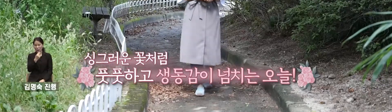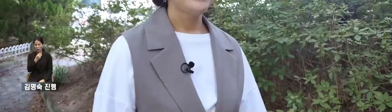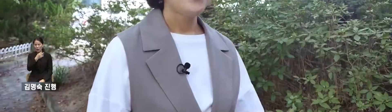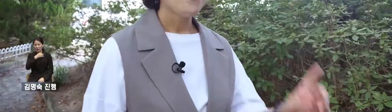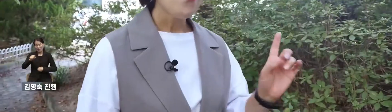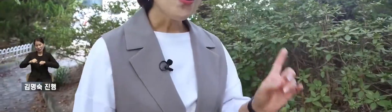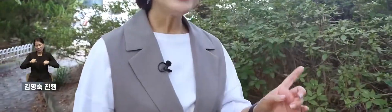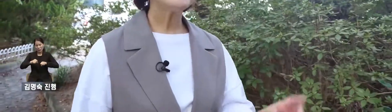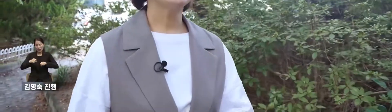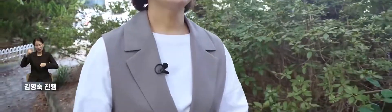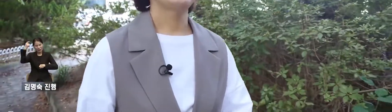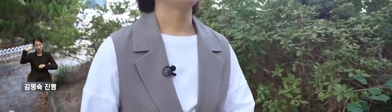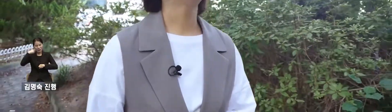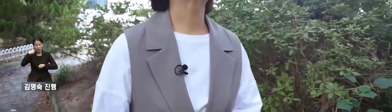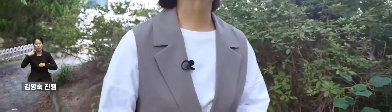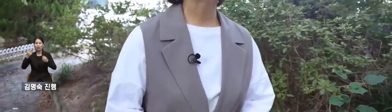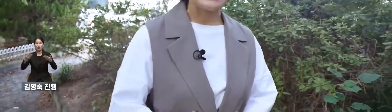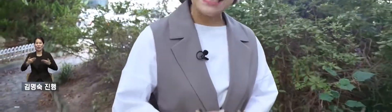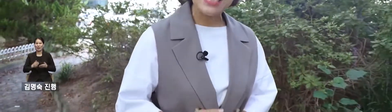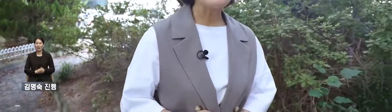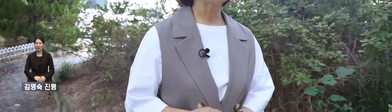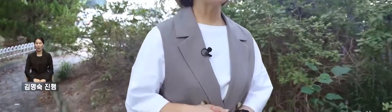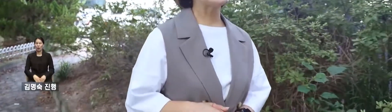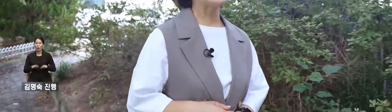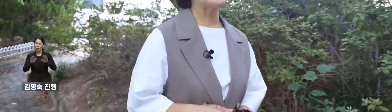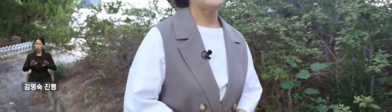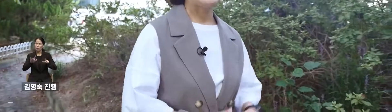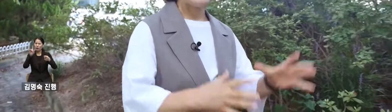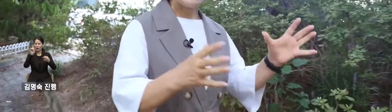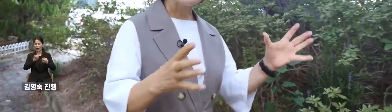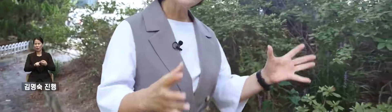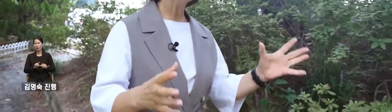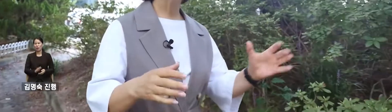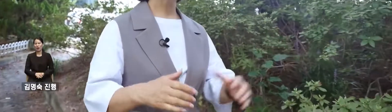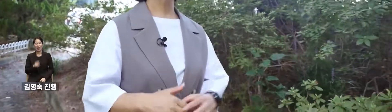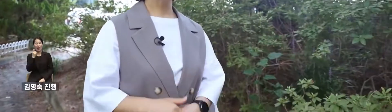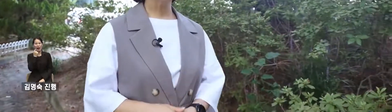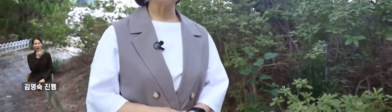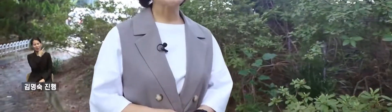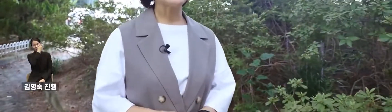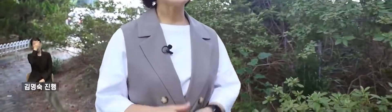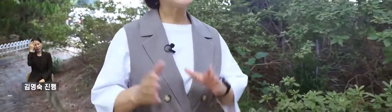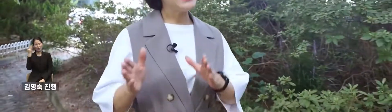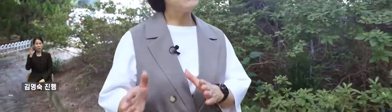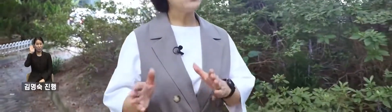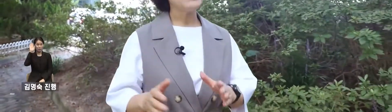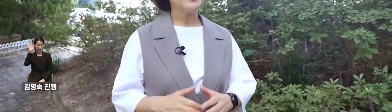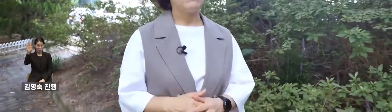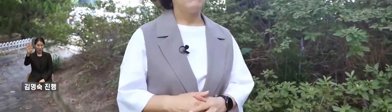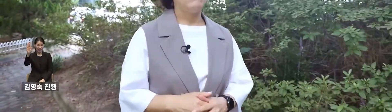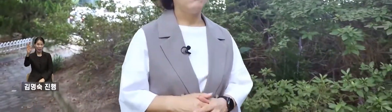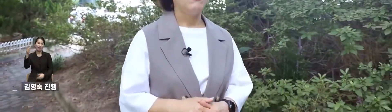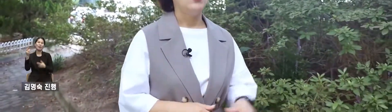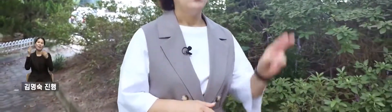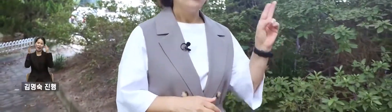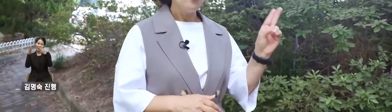안겨줍니다. 오늘은 오늘 그 자체만으로도 아름다운 미래로 가는